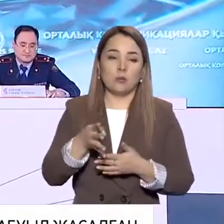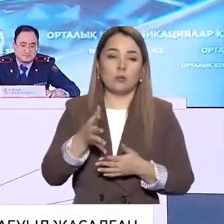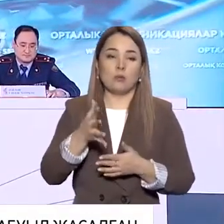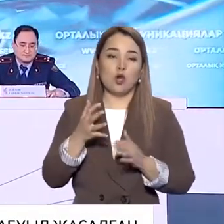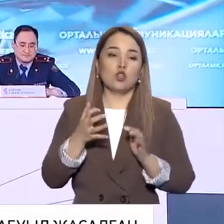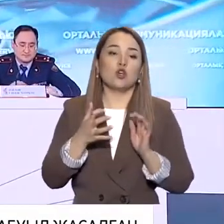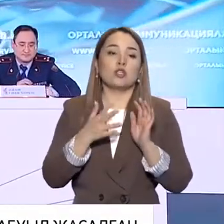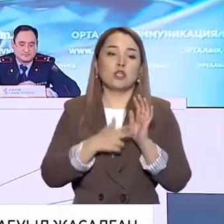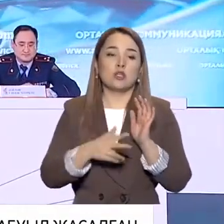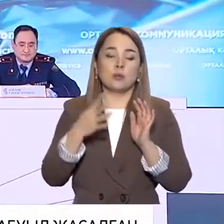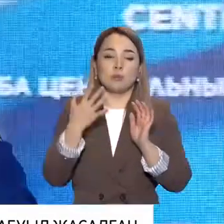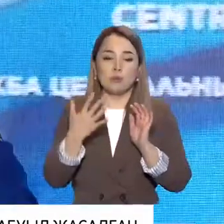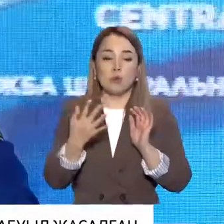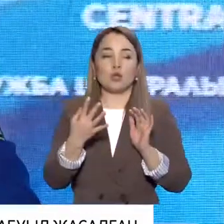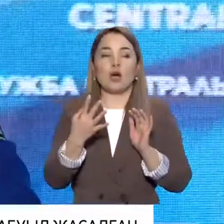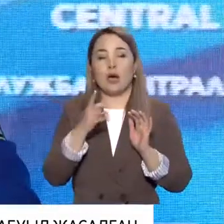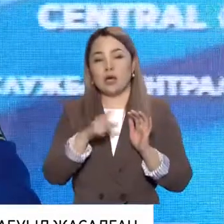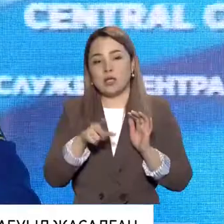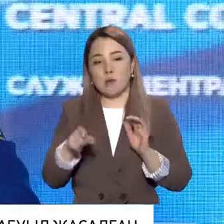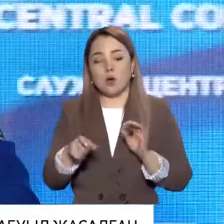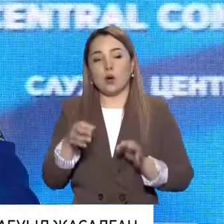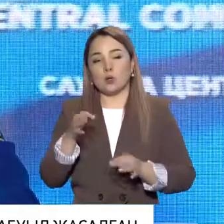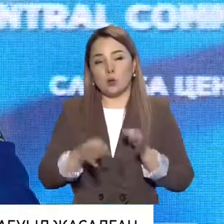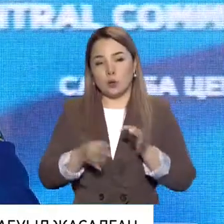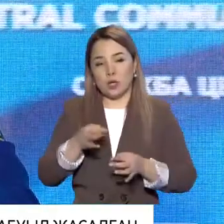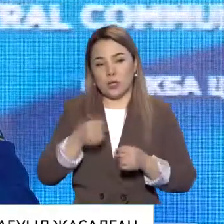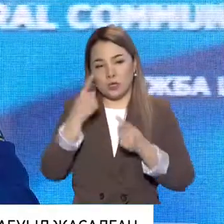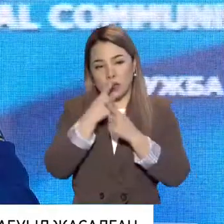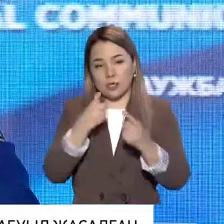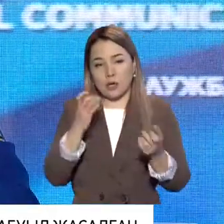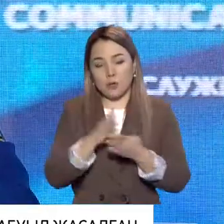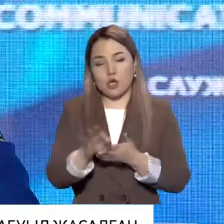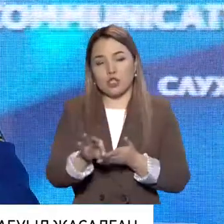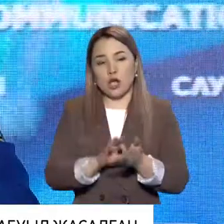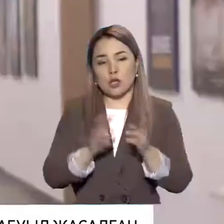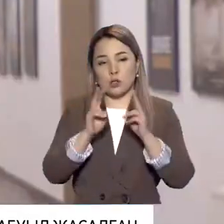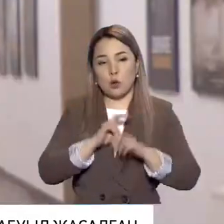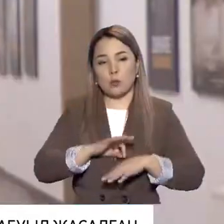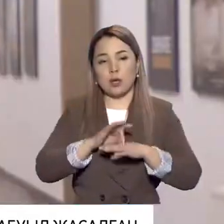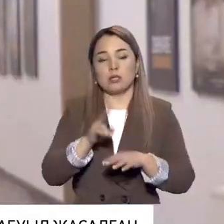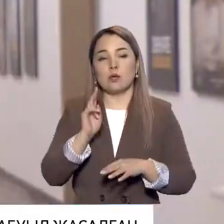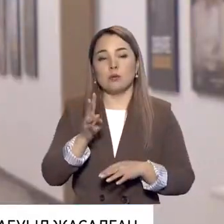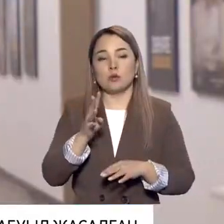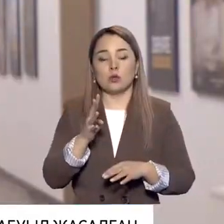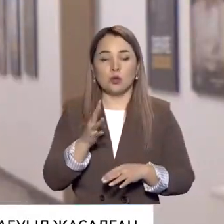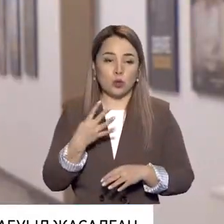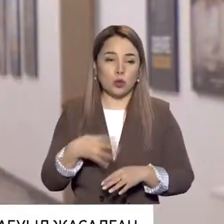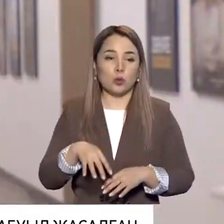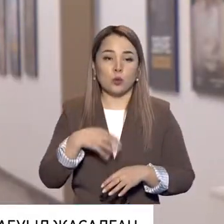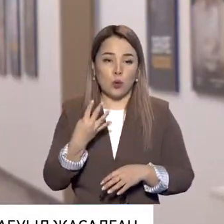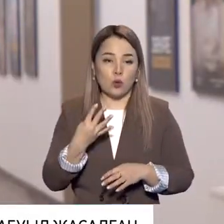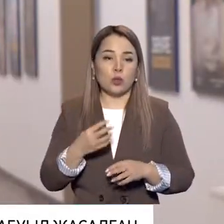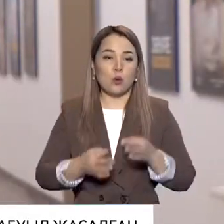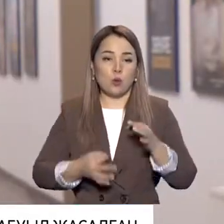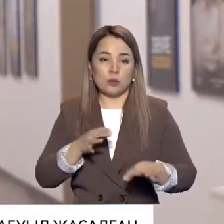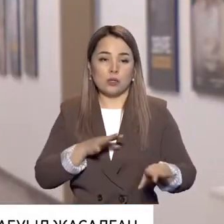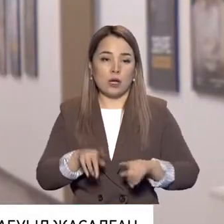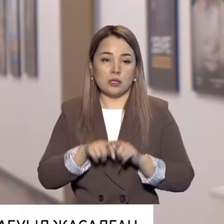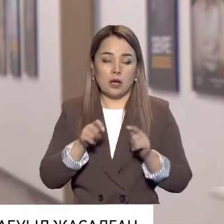4584 адамға сот ескерту жасаған. Ал жедел тергеу топтардың өндірісінде 2044 қылмыстық іс бар. Осы істер